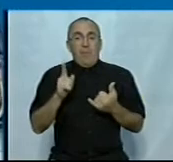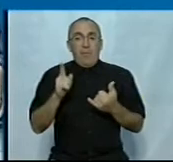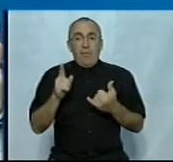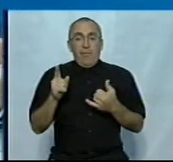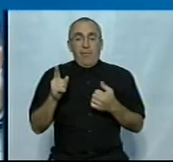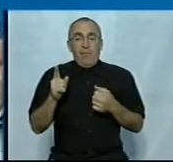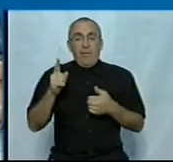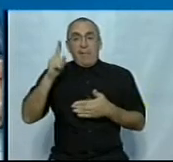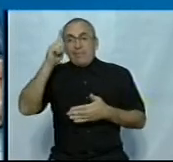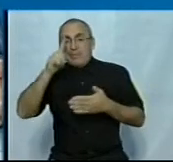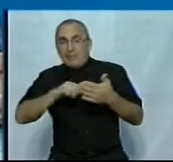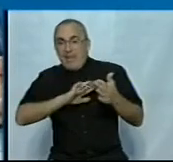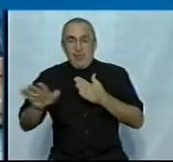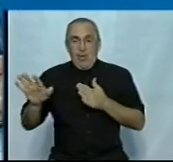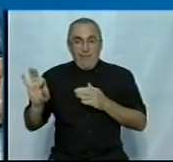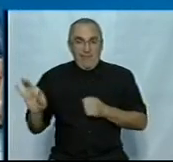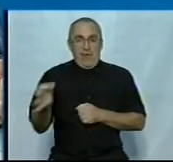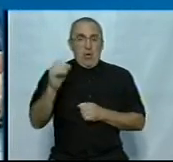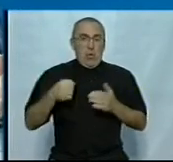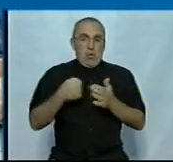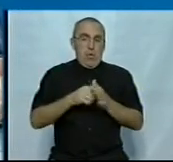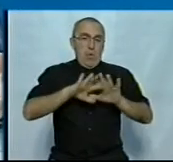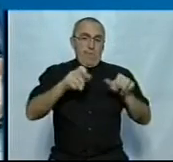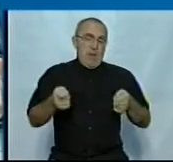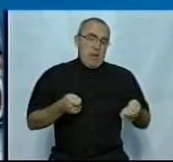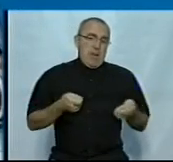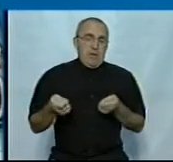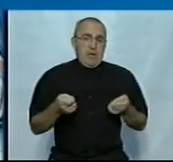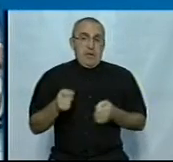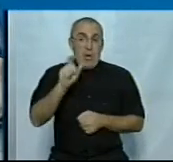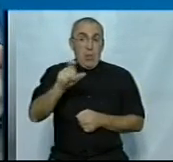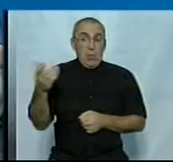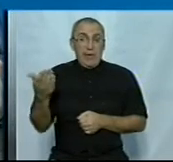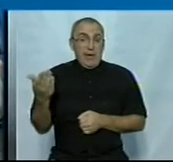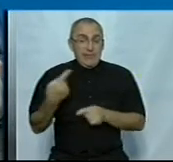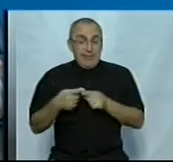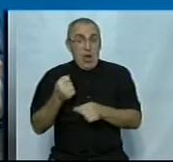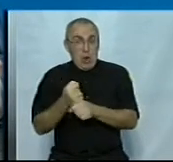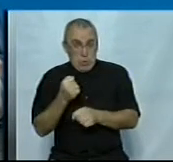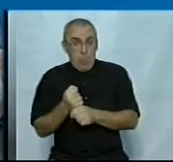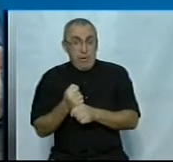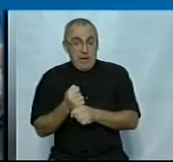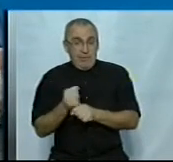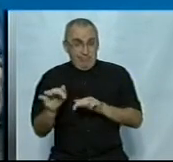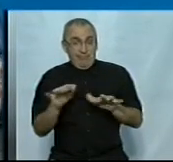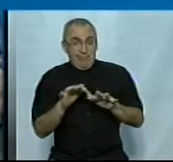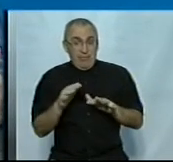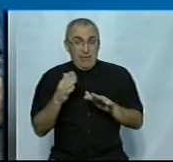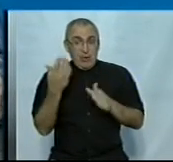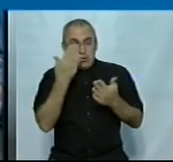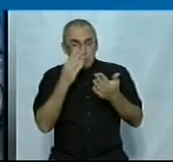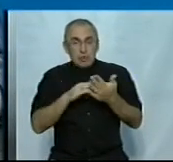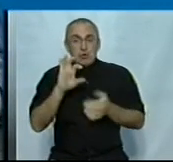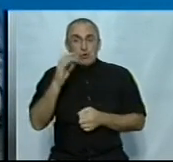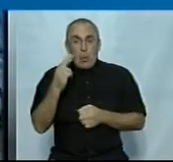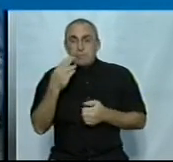викликати недовіру до влади. Але хай ті люди, які це роблять, читають